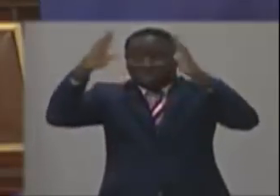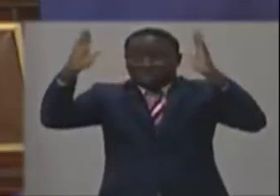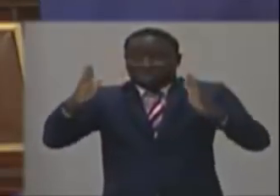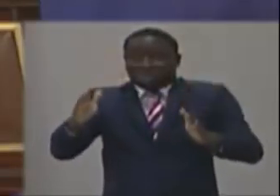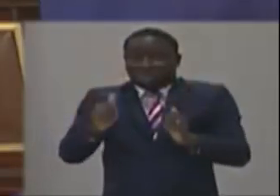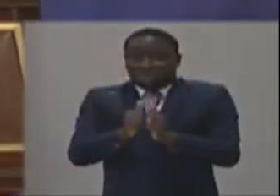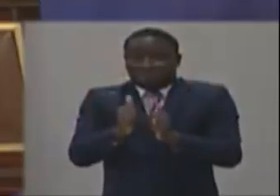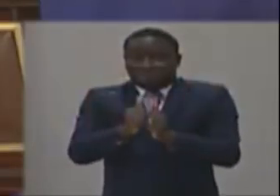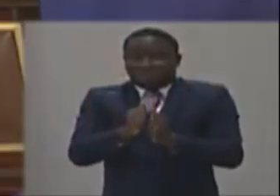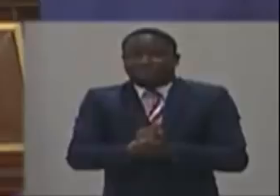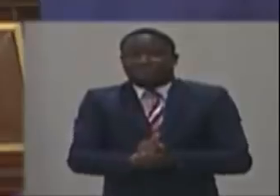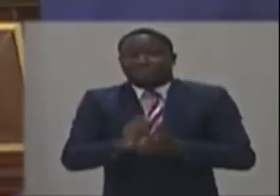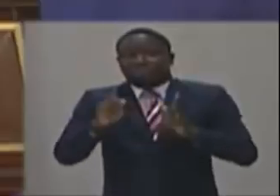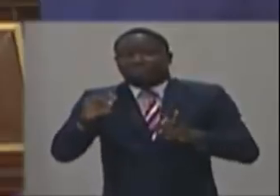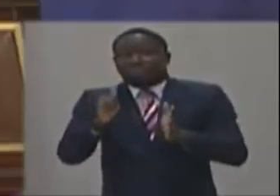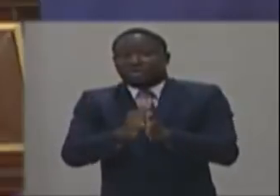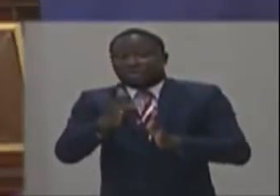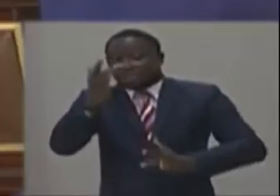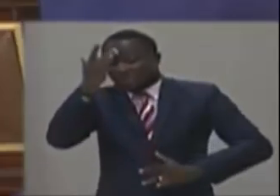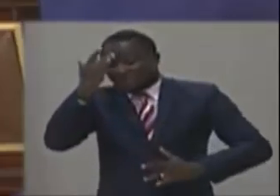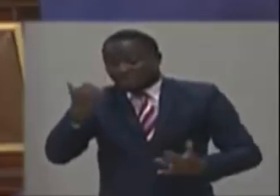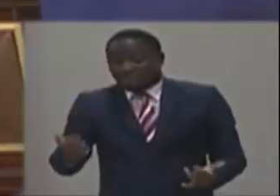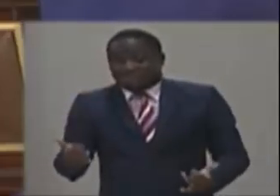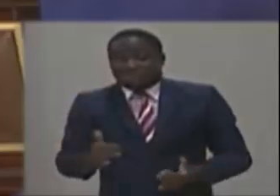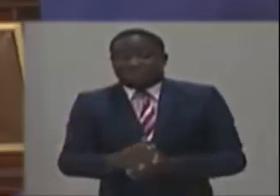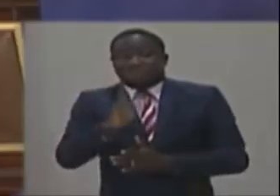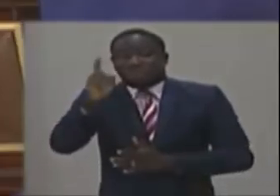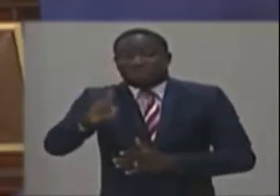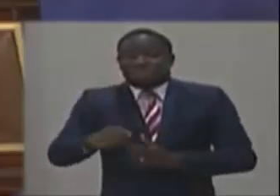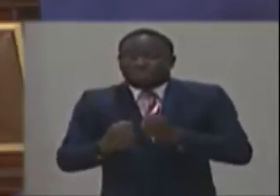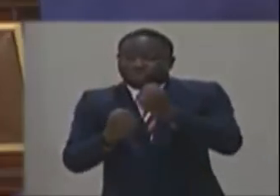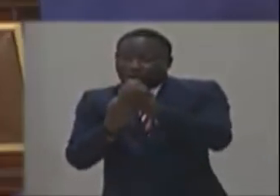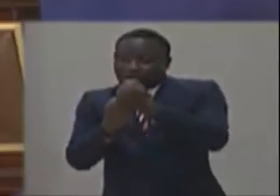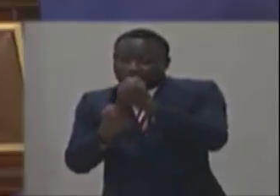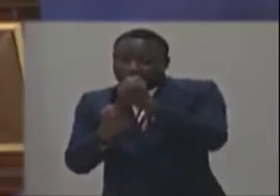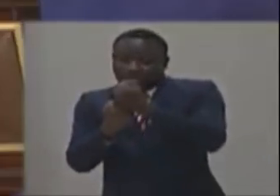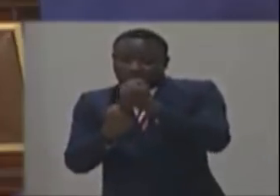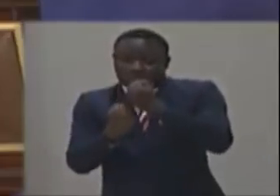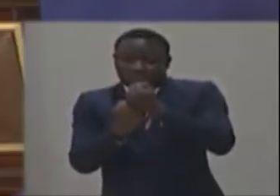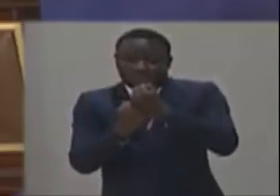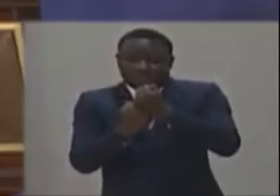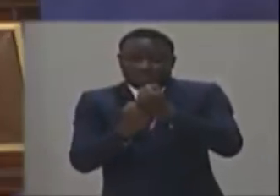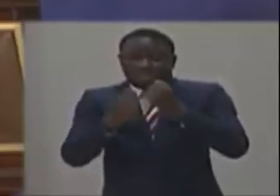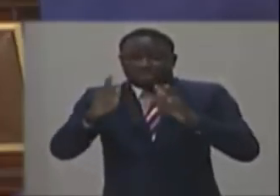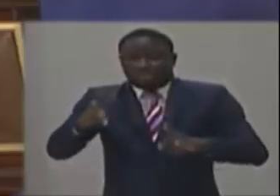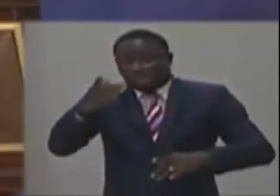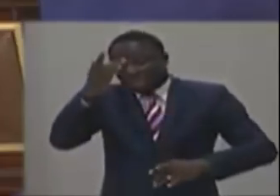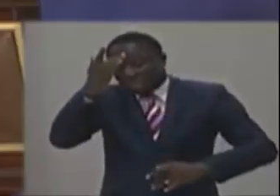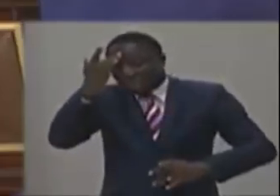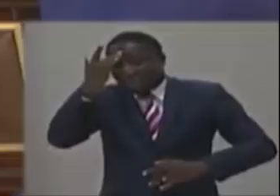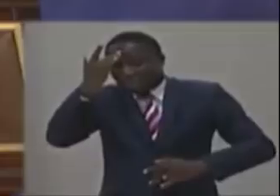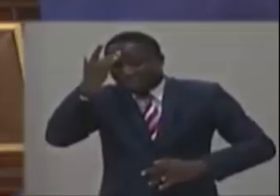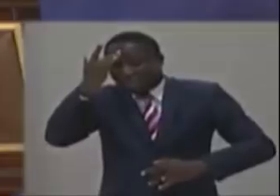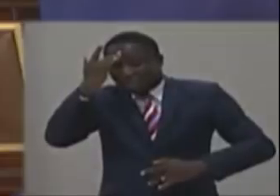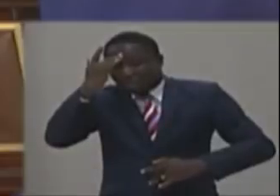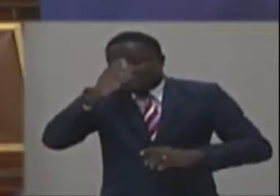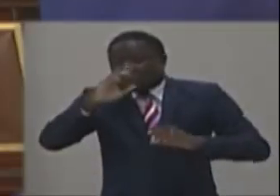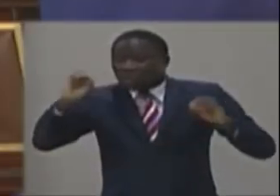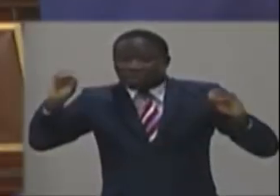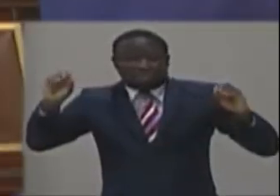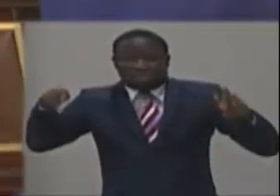eux. Moun sa yo qui malade jodi a besoin assistance. Moun qui malade yo,